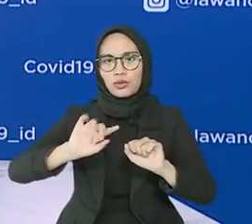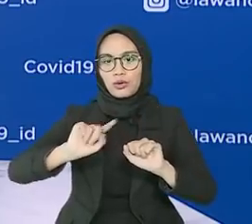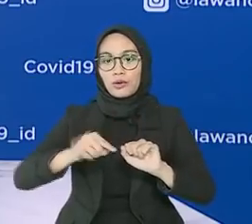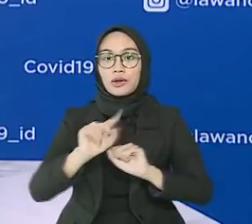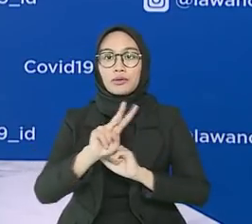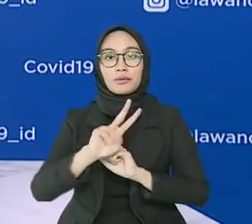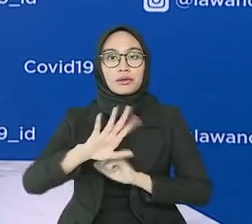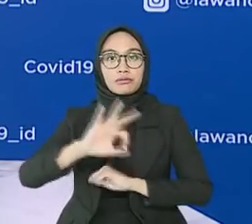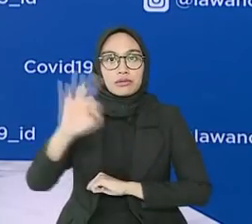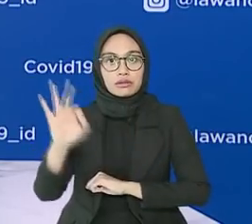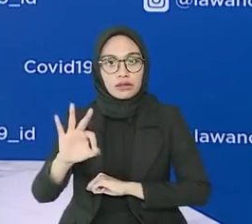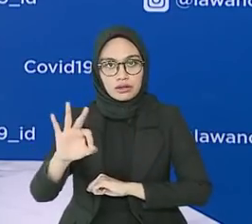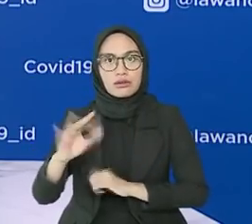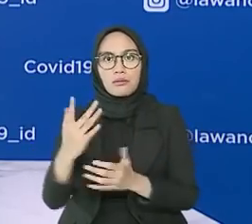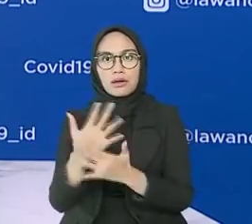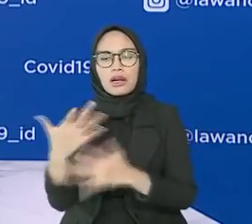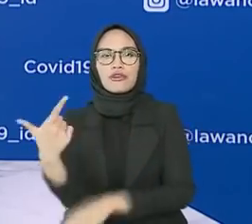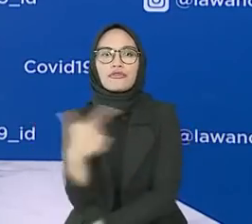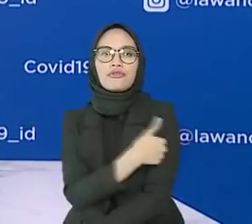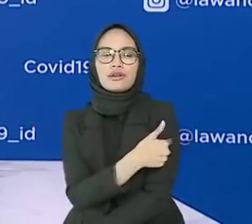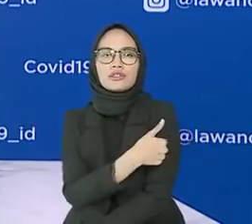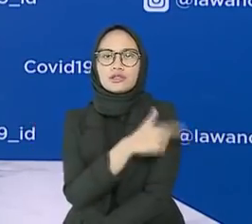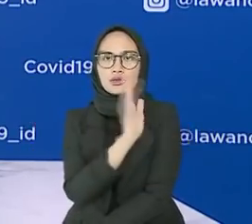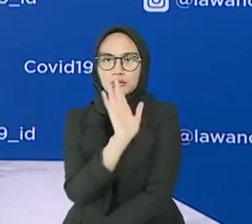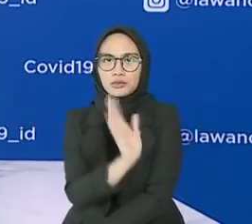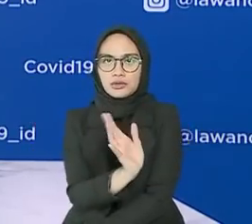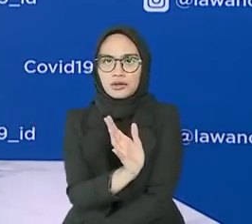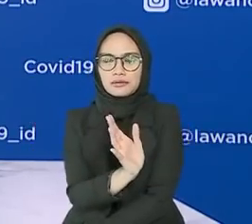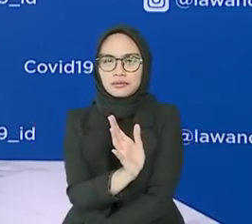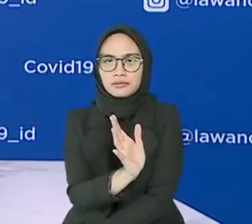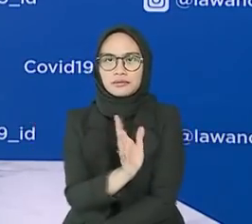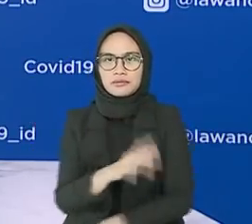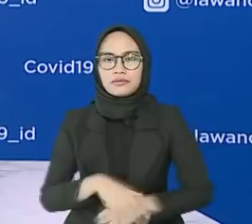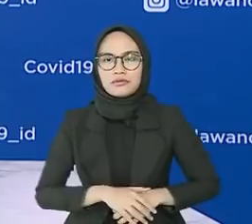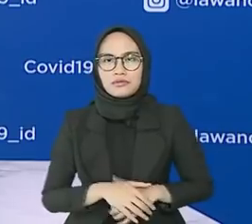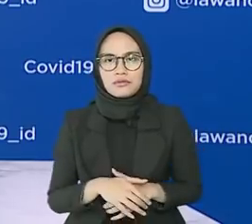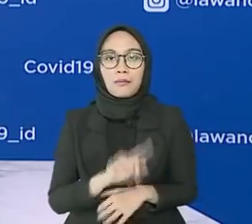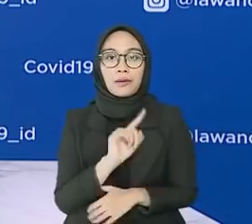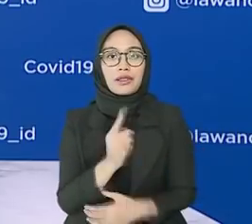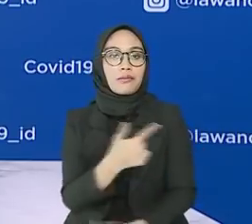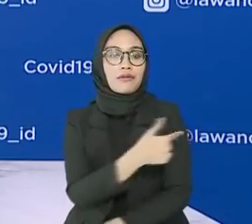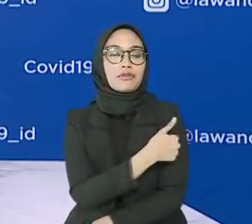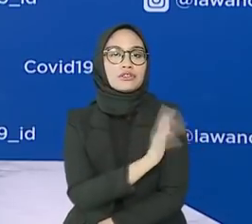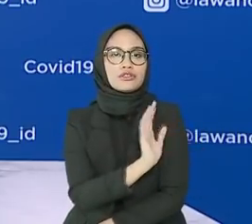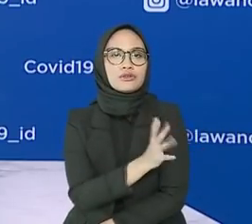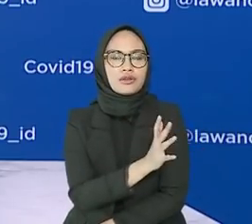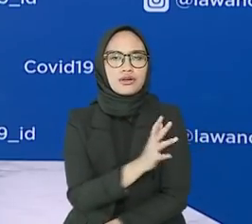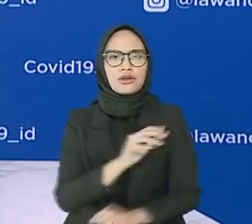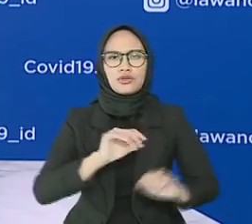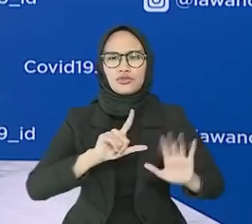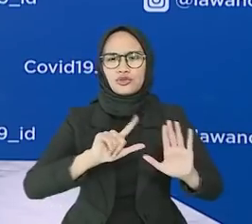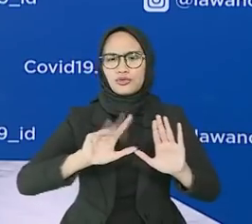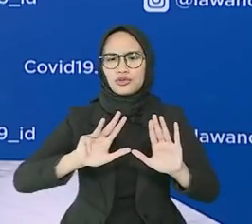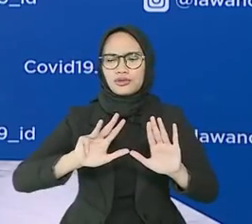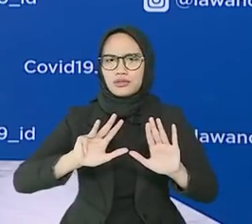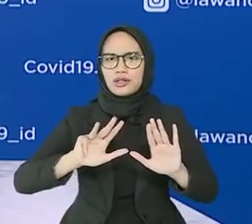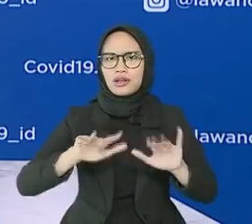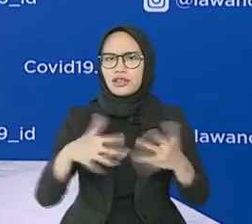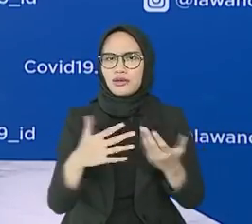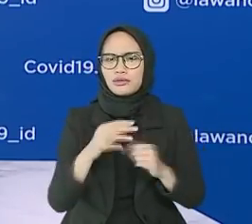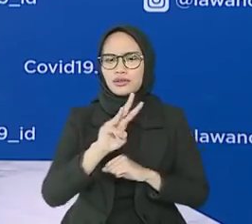60,24% yang telah menerima vaksin dosis pertama. Dan 79,3 juta masyarakat atau